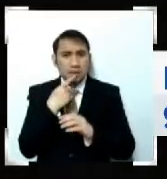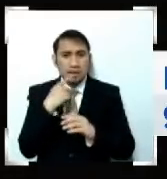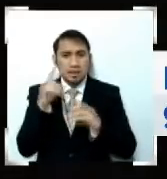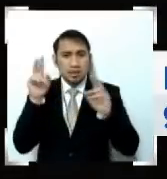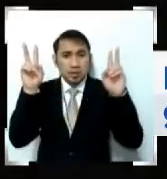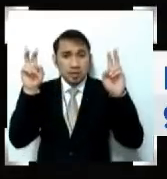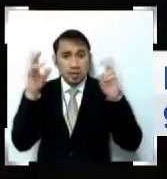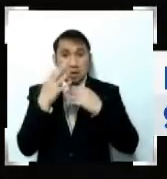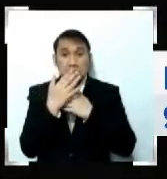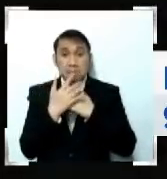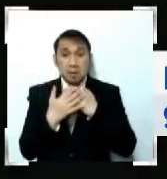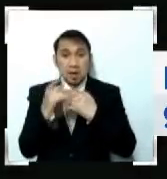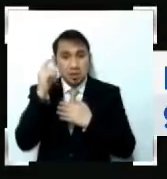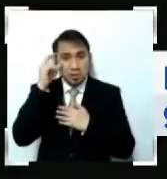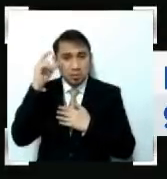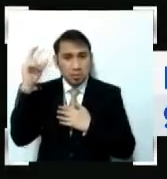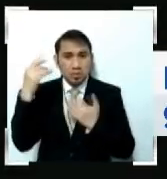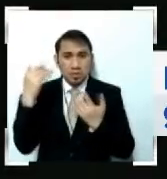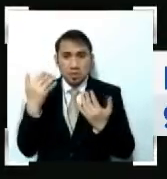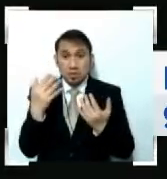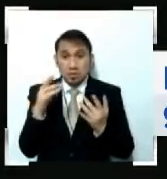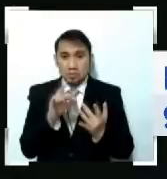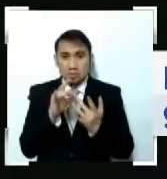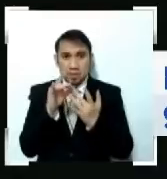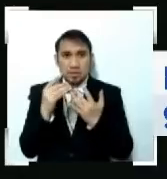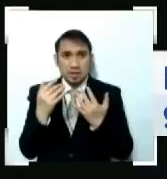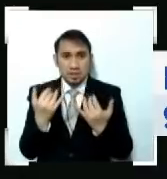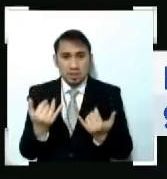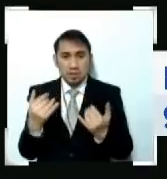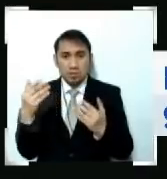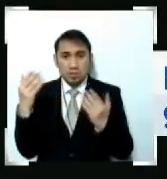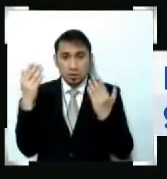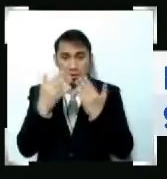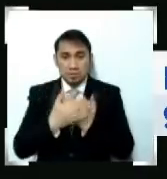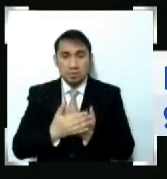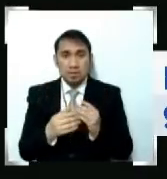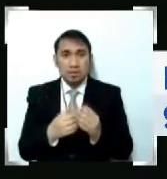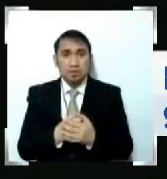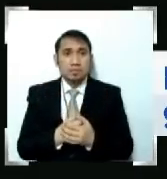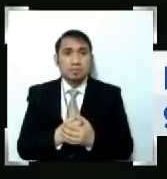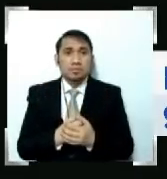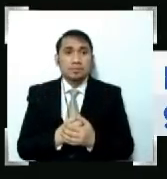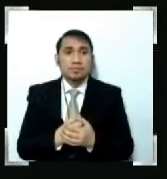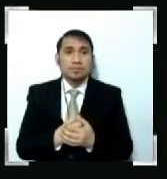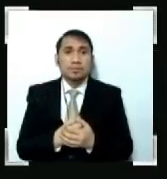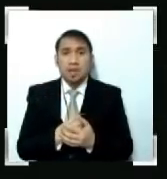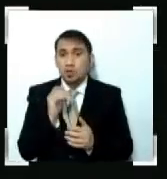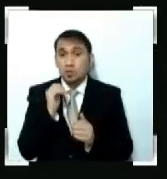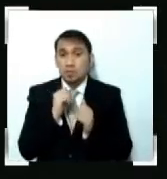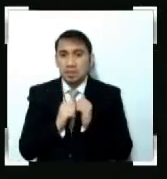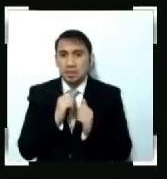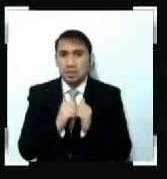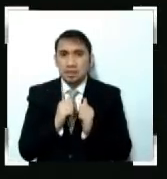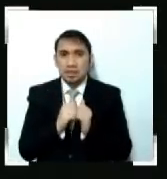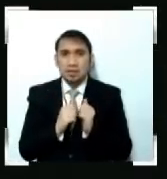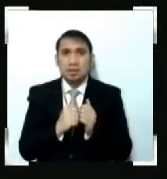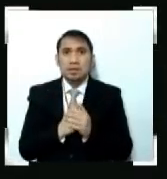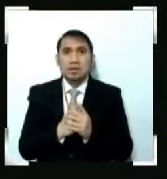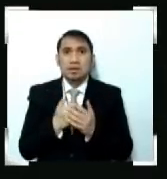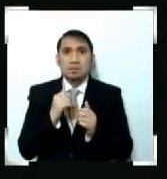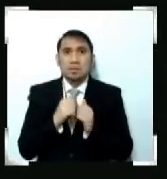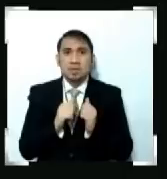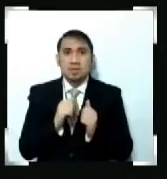ang blood moon ngayong gabi. Dito rin ay nakapagdala na sinasabi yung blood moon. Ibig sabihin nun ay malaki rin di